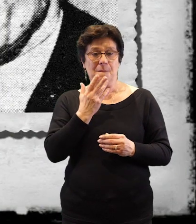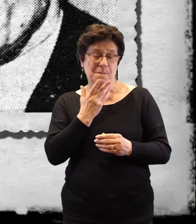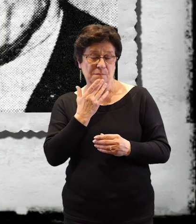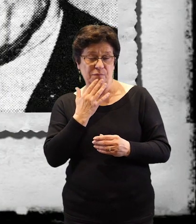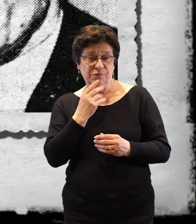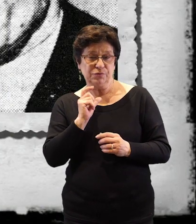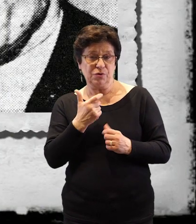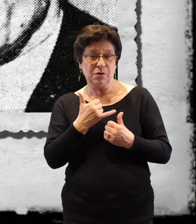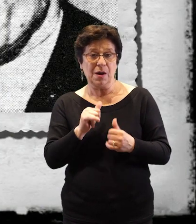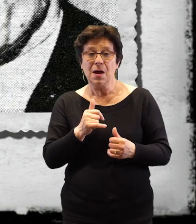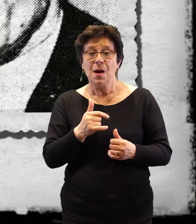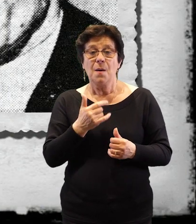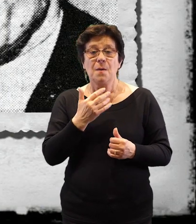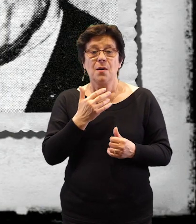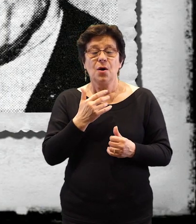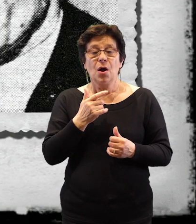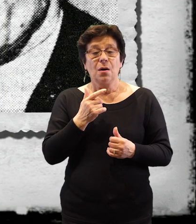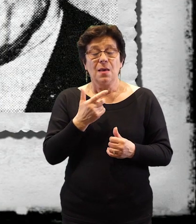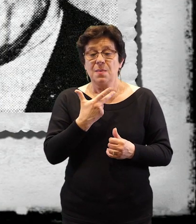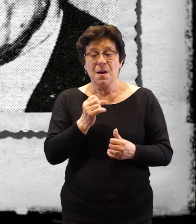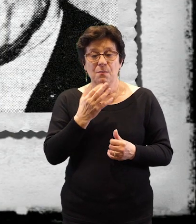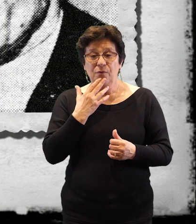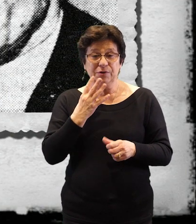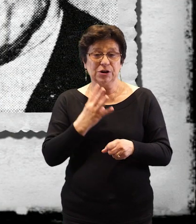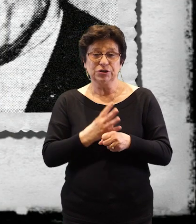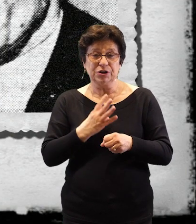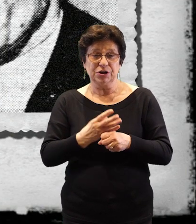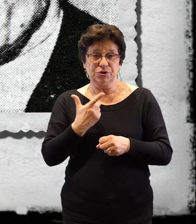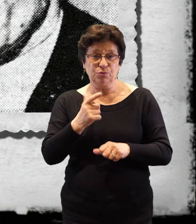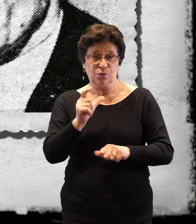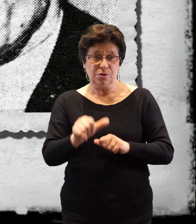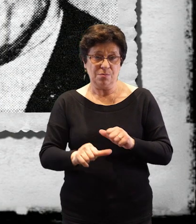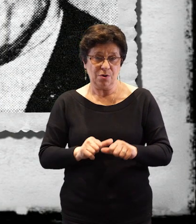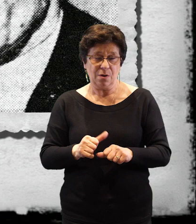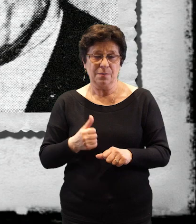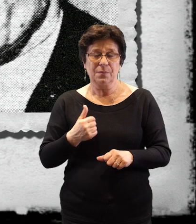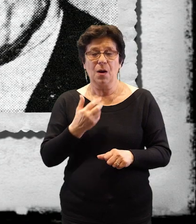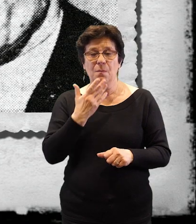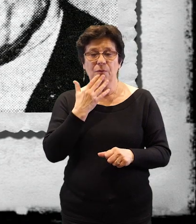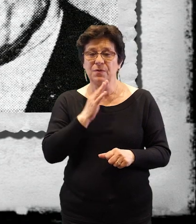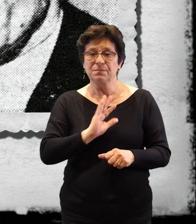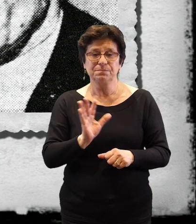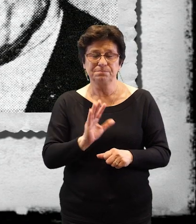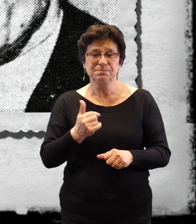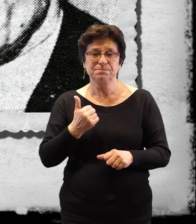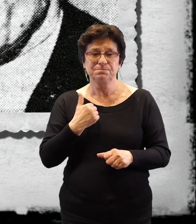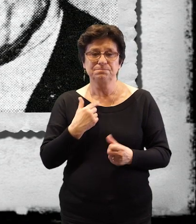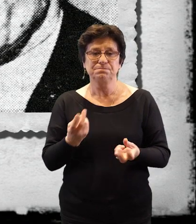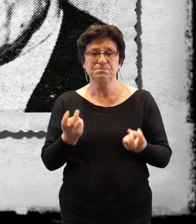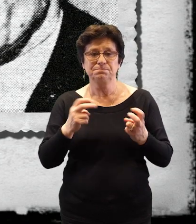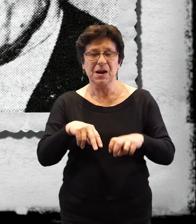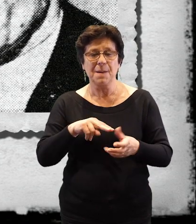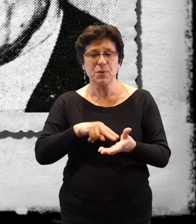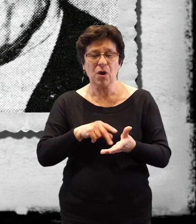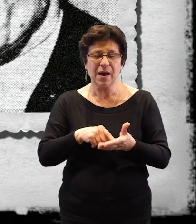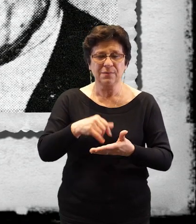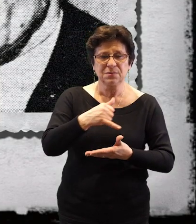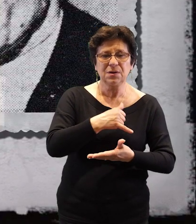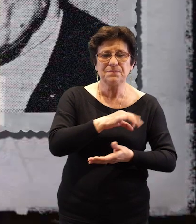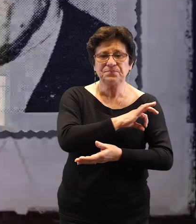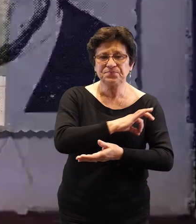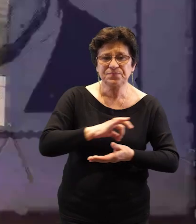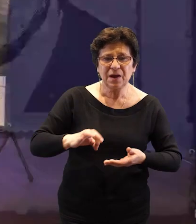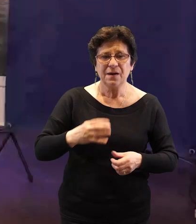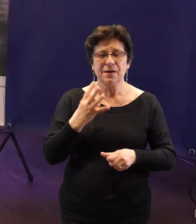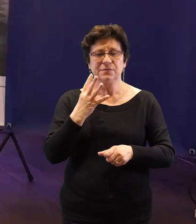że w 1942 roku stworzył te pierwsze projekty, ale już twierdzi, że w 1941 roku. Nagle w ciągu